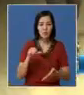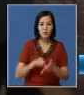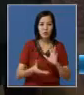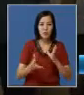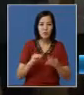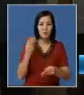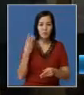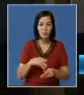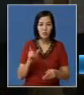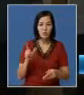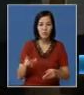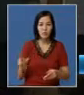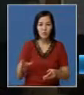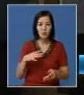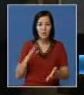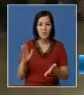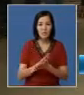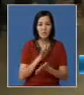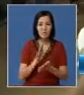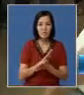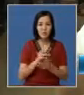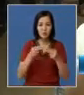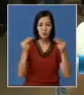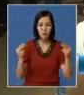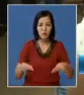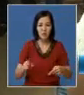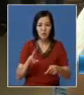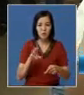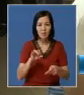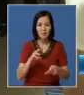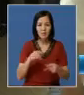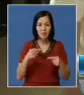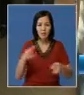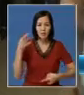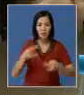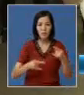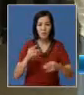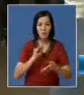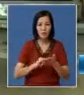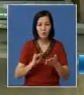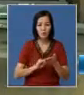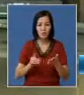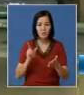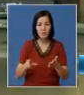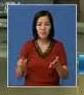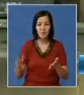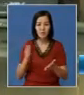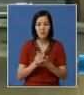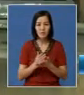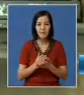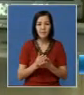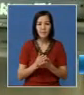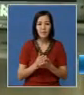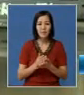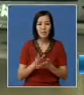30-дан асады. Араларында газетпен, журнал, сайтпен әр түрлі телеарналардың тілшілері бар. Қаламмен микрофонды қару еткен